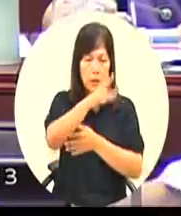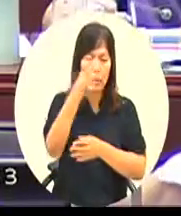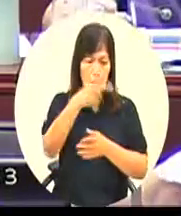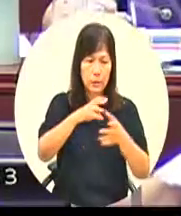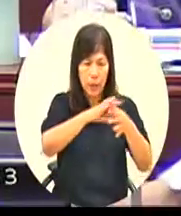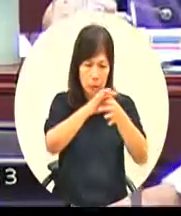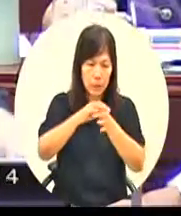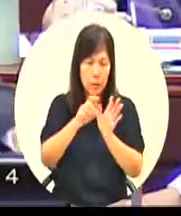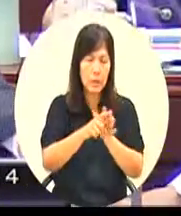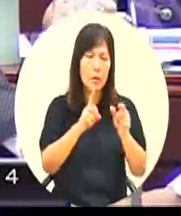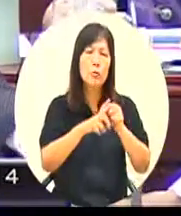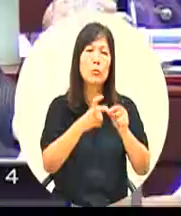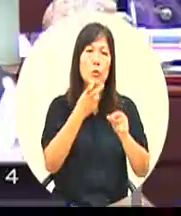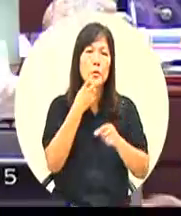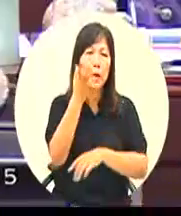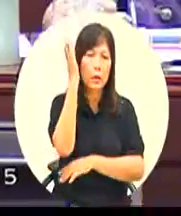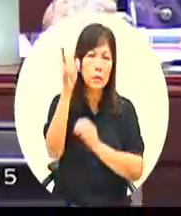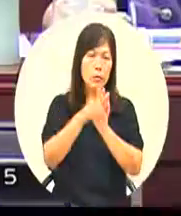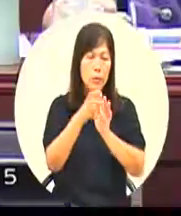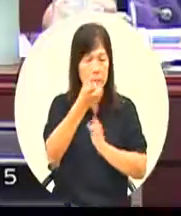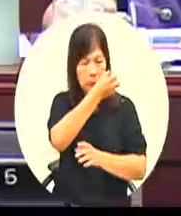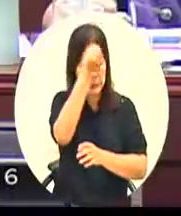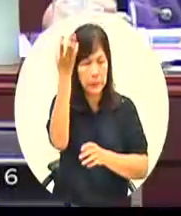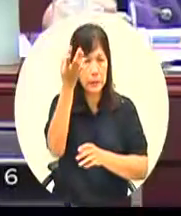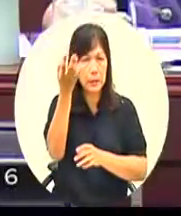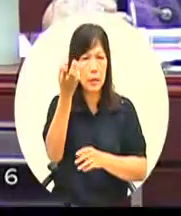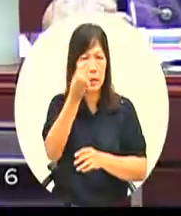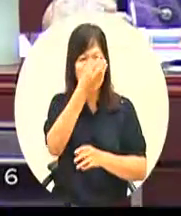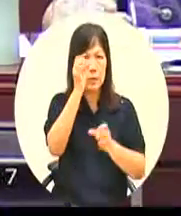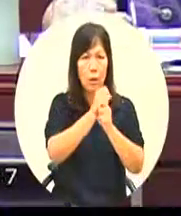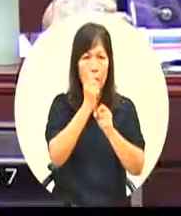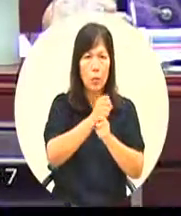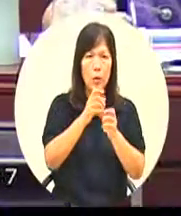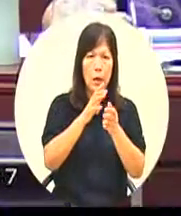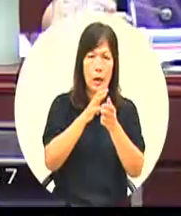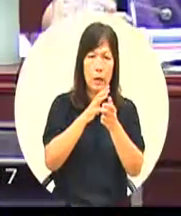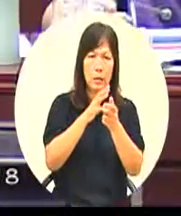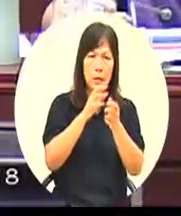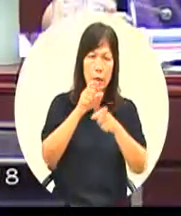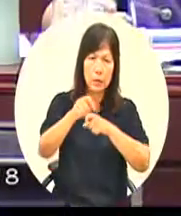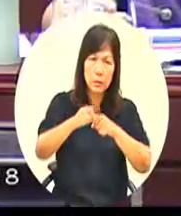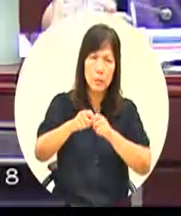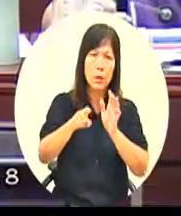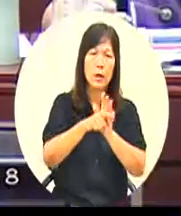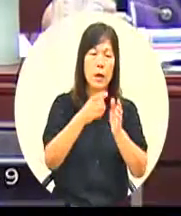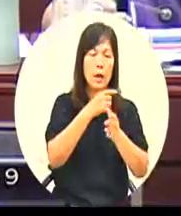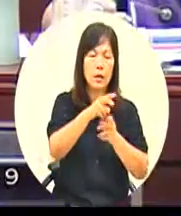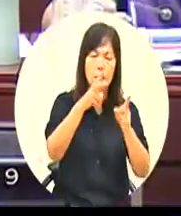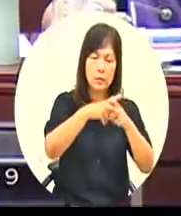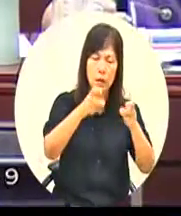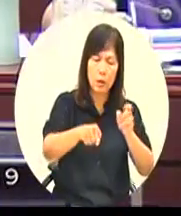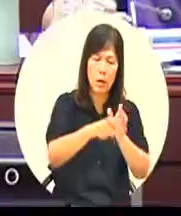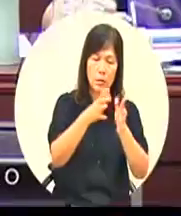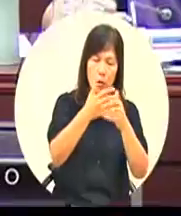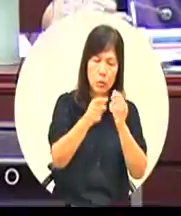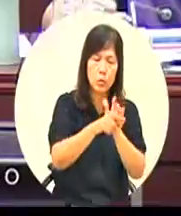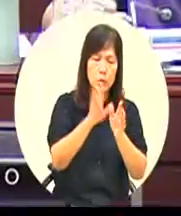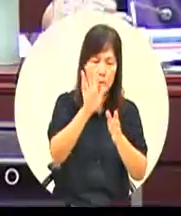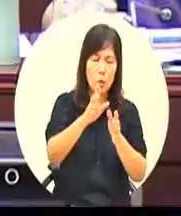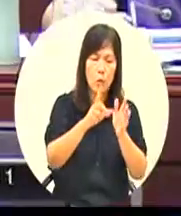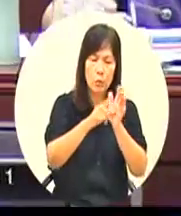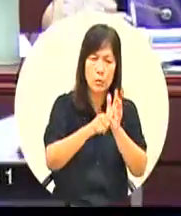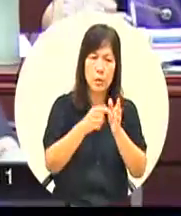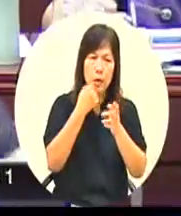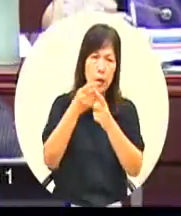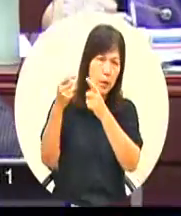中央政府的这个青年就业领航计划，小港区的学生也许最有机会去衔接这个青年